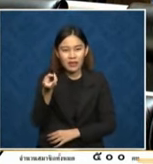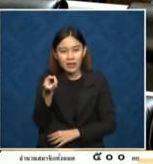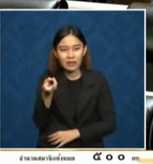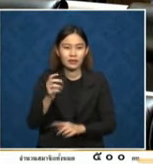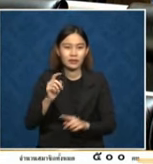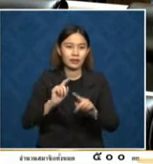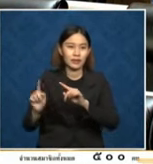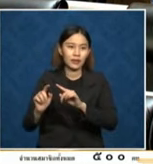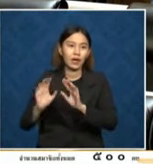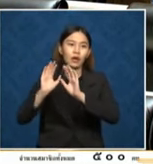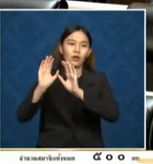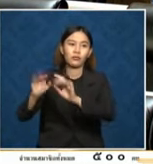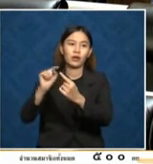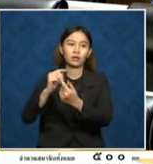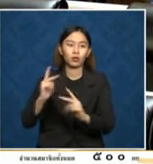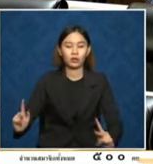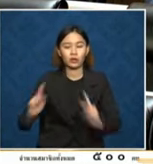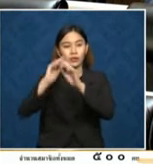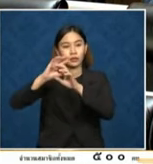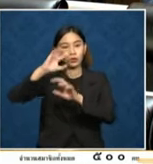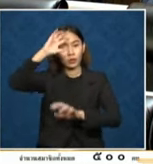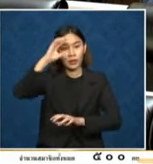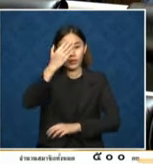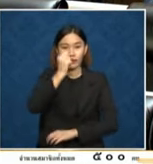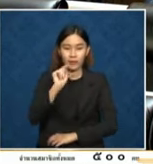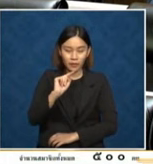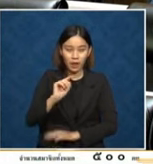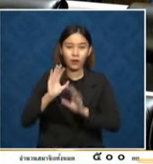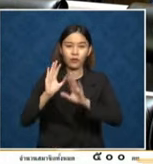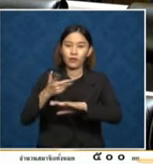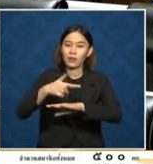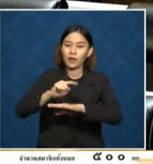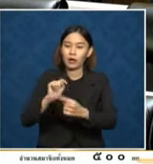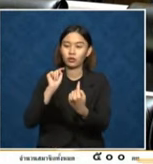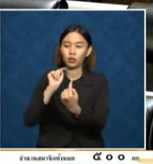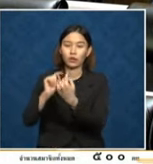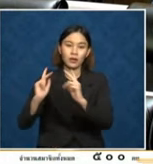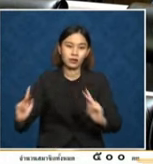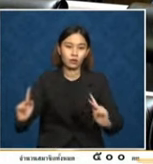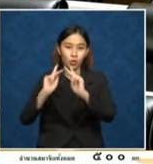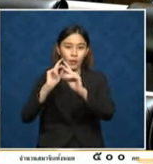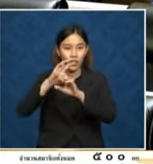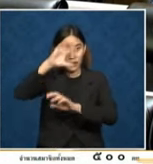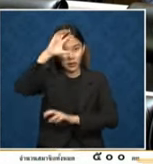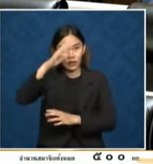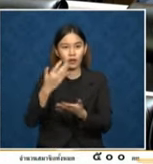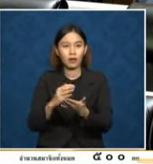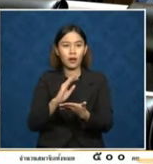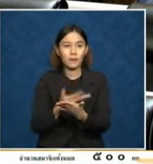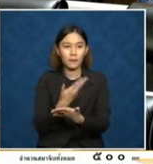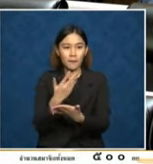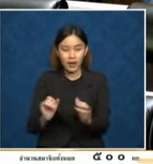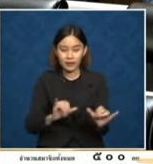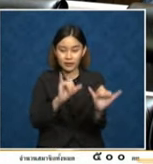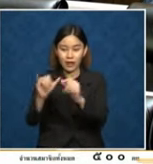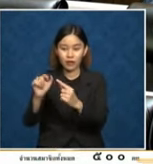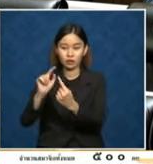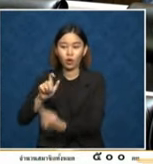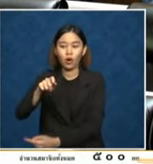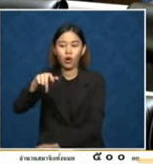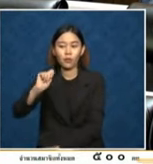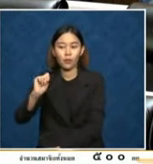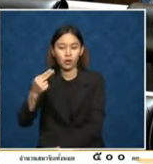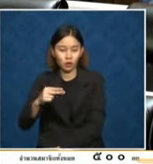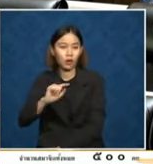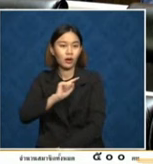นั้นจึงฝากไปที่กระทรวงมหาดไทยนะครับให้ฝากท่านประธานนะครับผ่านกระทรวงมหาดไทยให้โอนกิจการน้ำประปาหมู่บ้านให้กับองค์กรปกคร